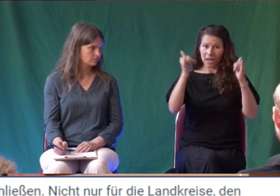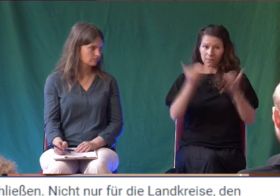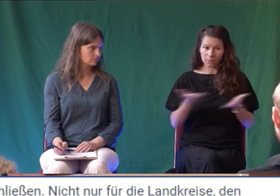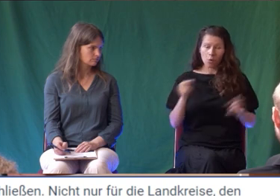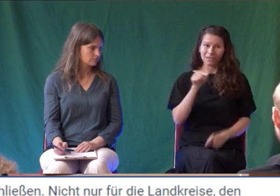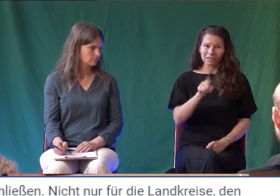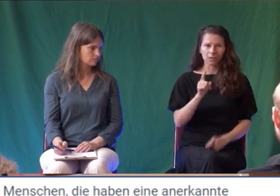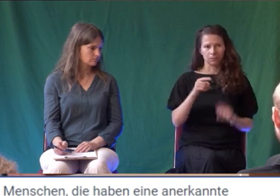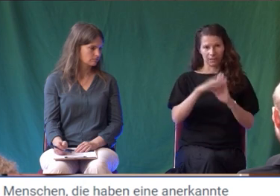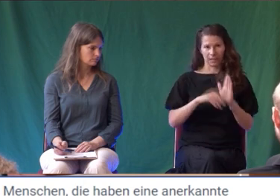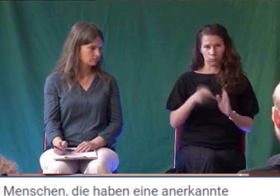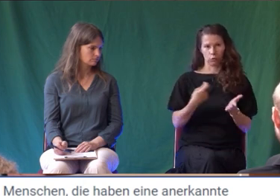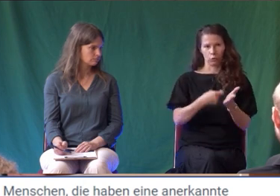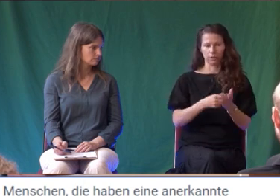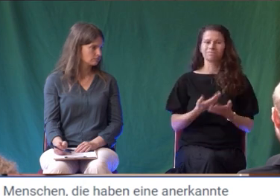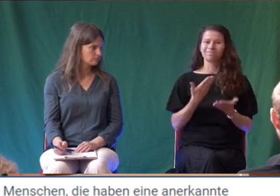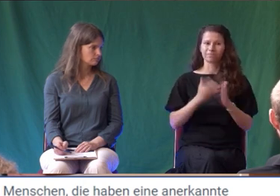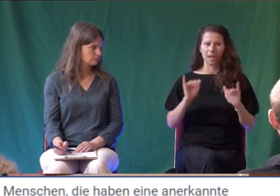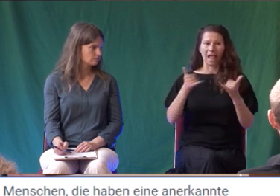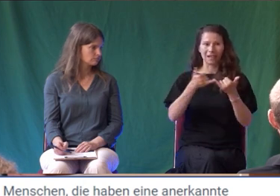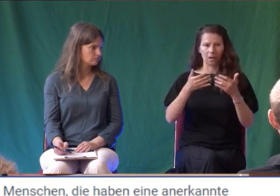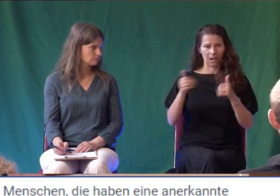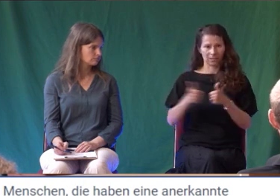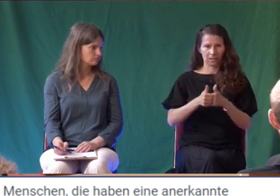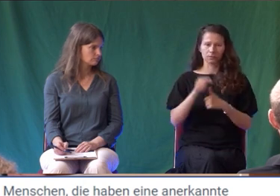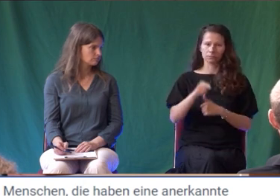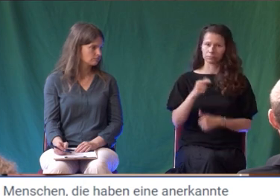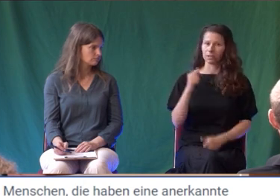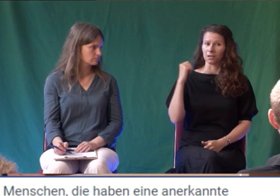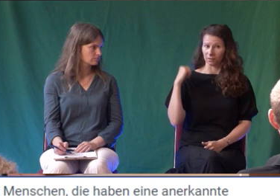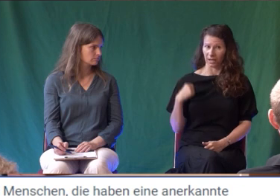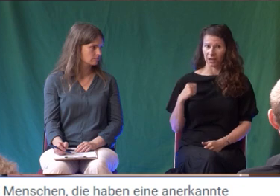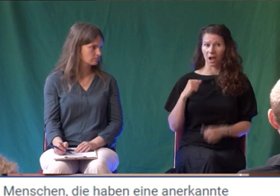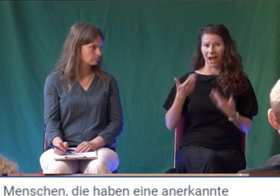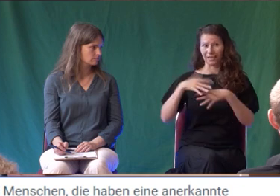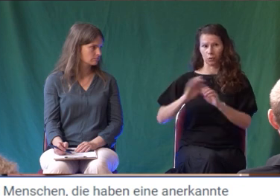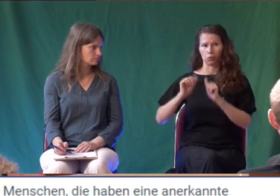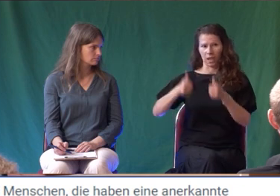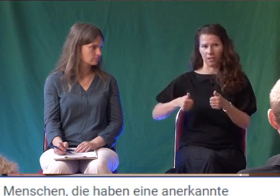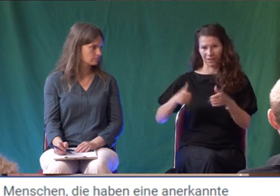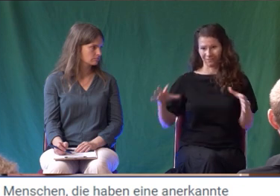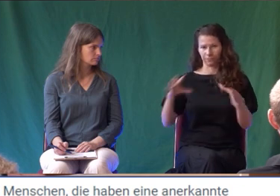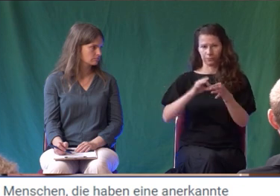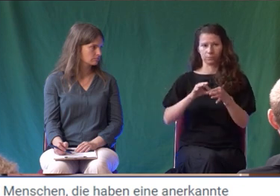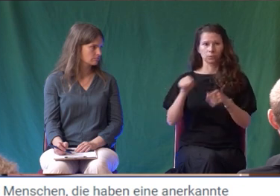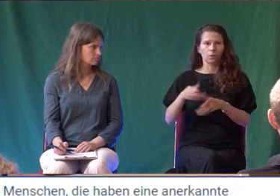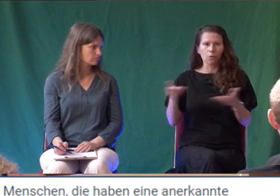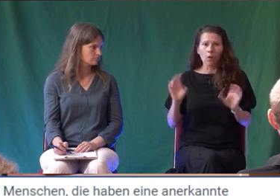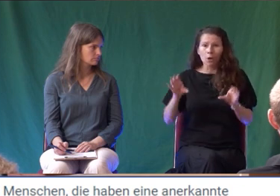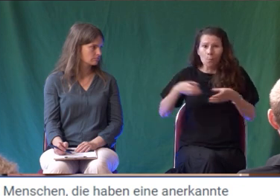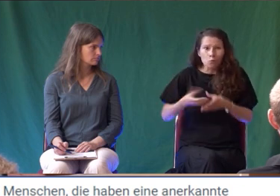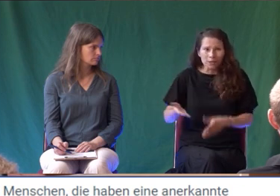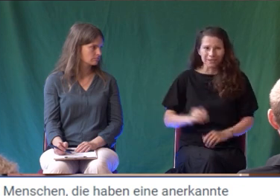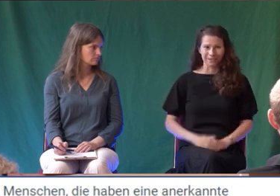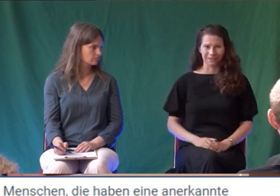elternassistenz eine Leistung ist die von den träg und Eingliederungshilfe erbracht wird und die sitzen bei den Kommunen ne also da muss dann